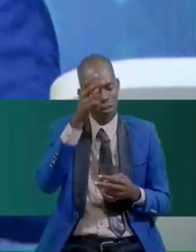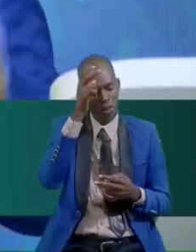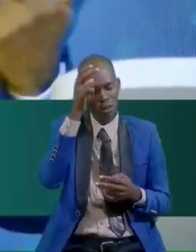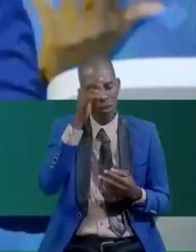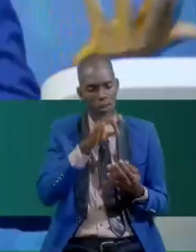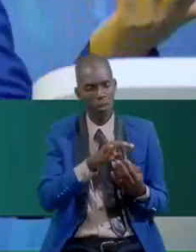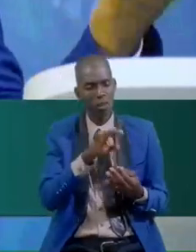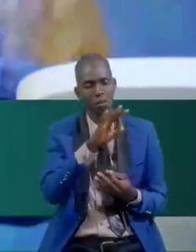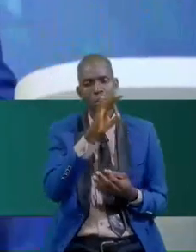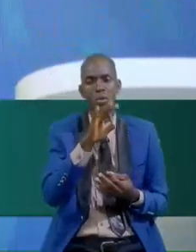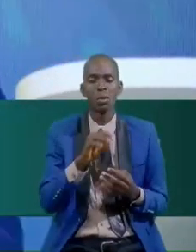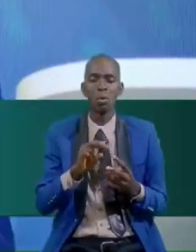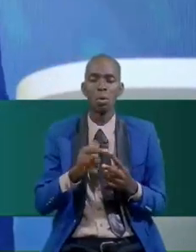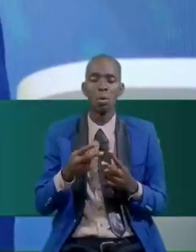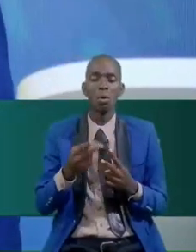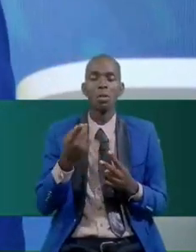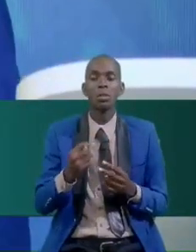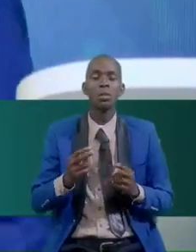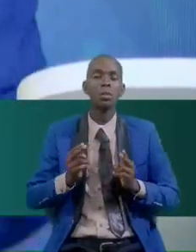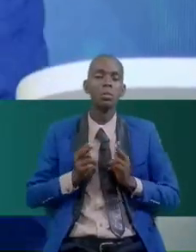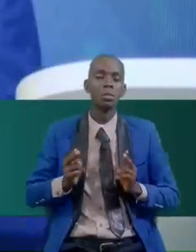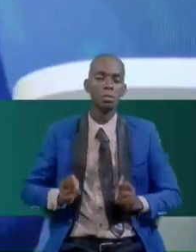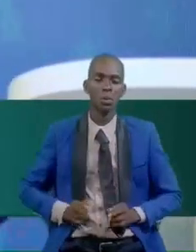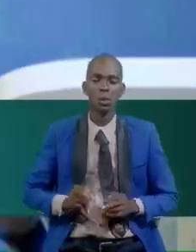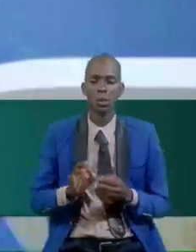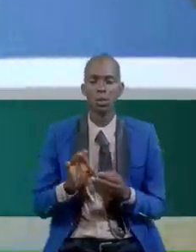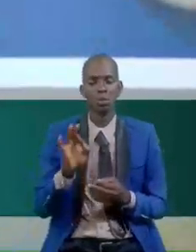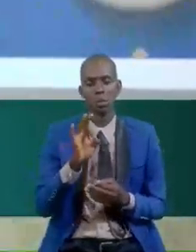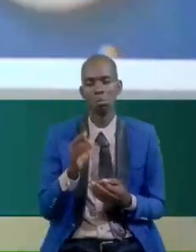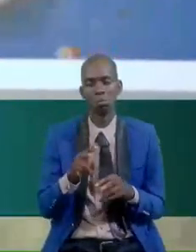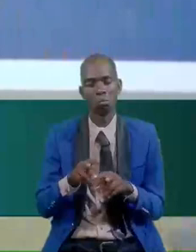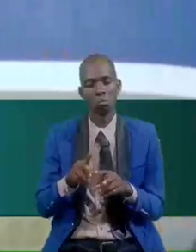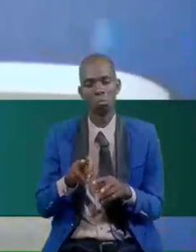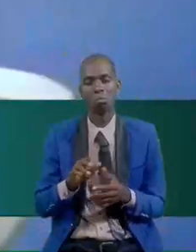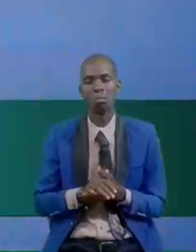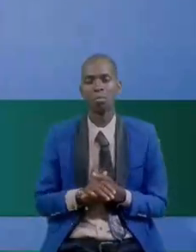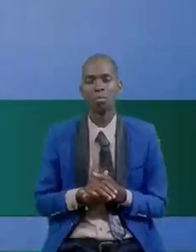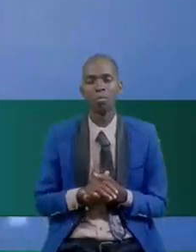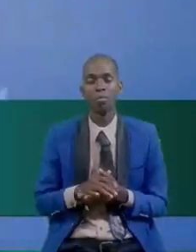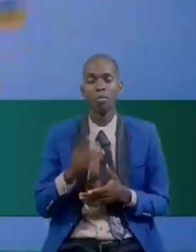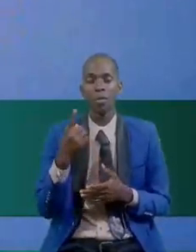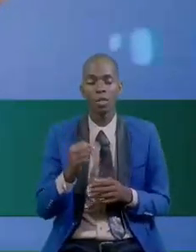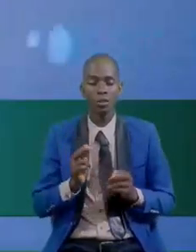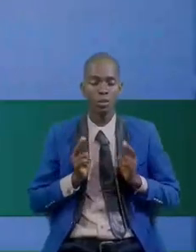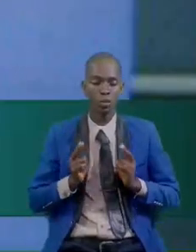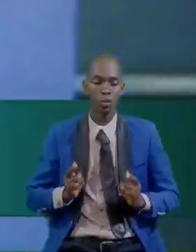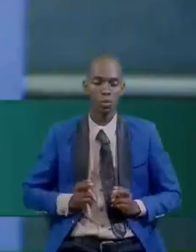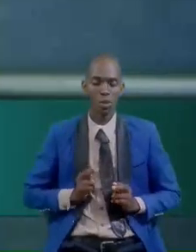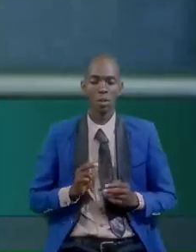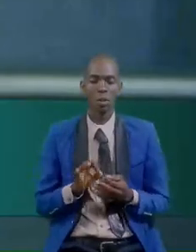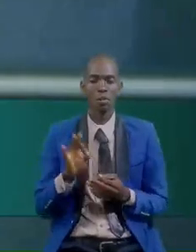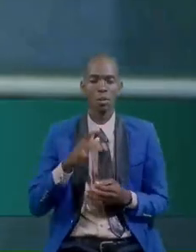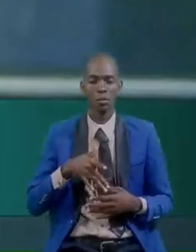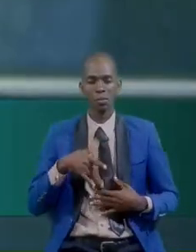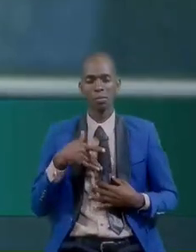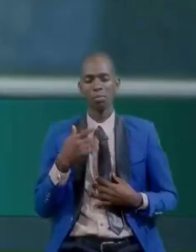sataniques, même de l'esprit humain. L'esprit humain, je regarde